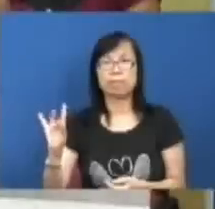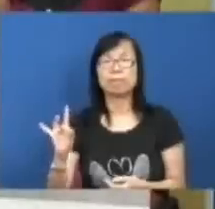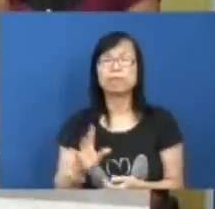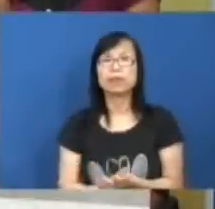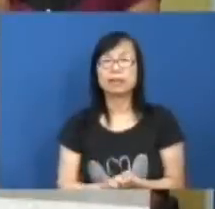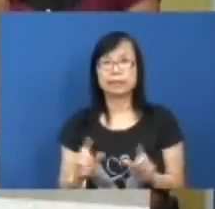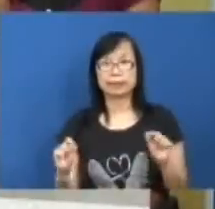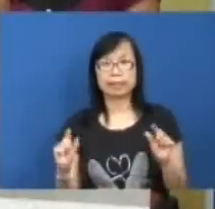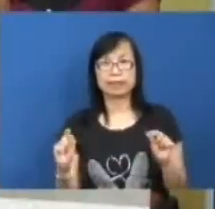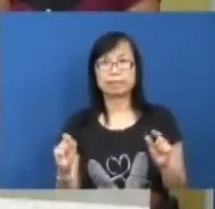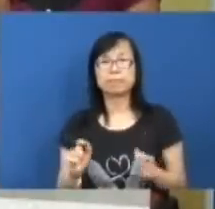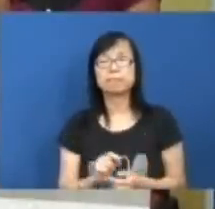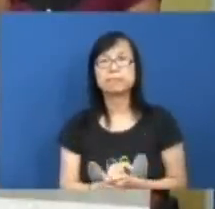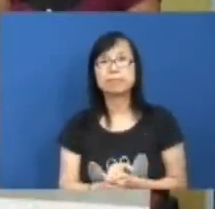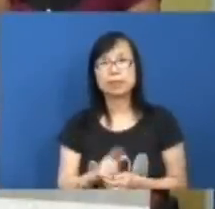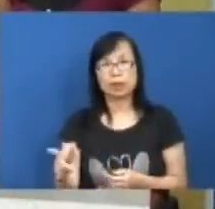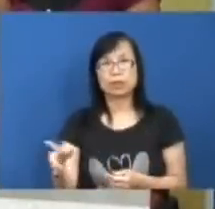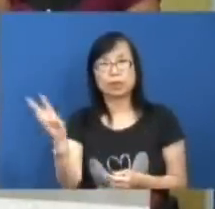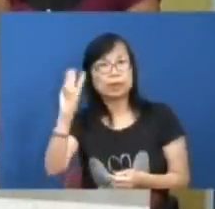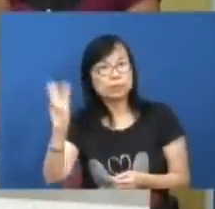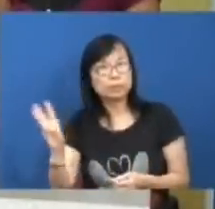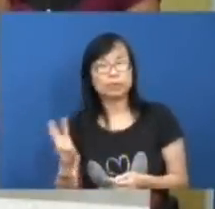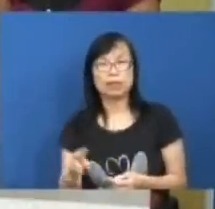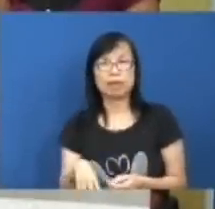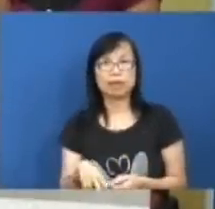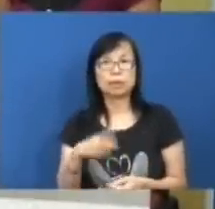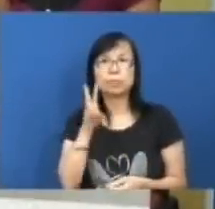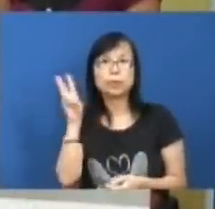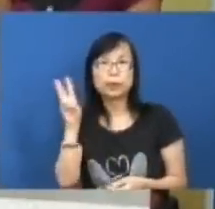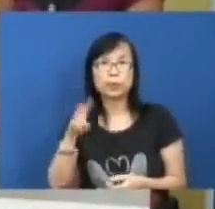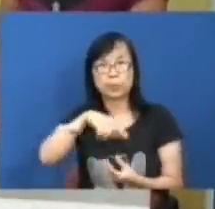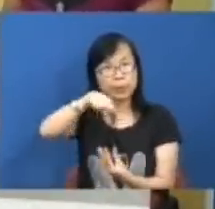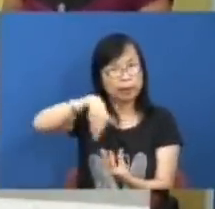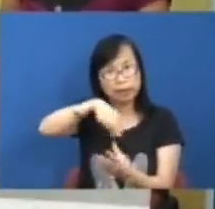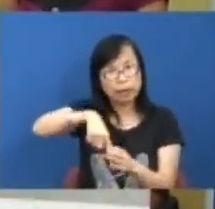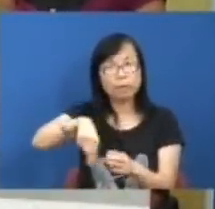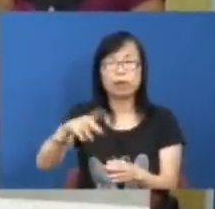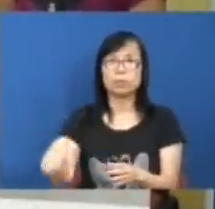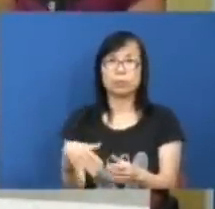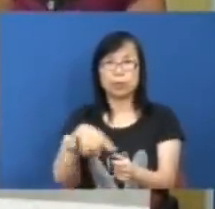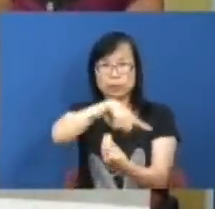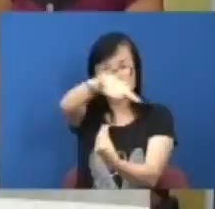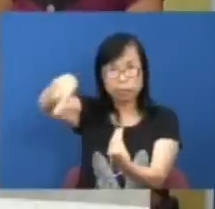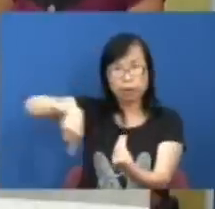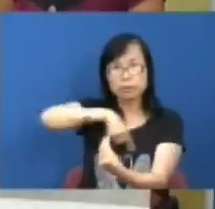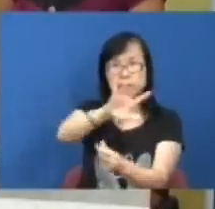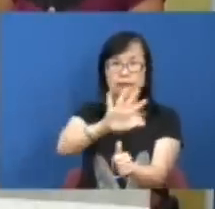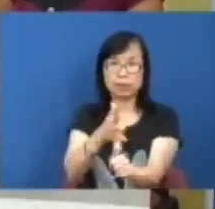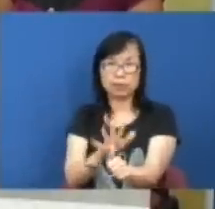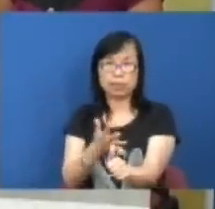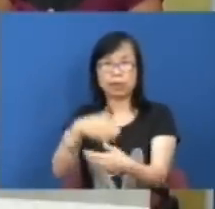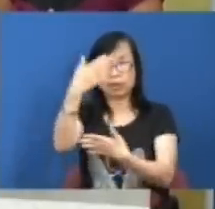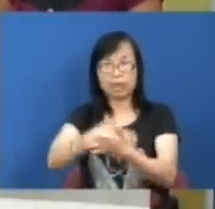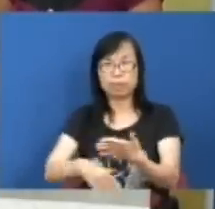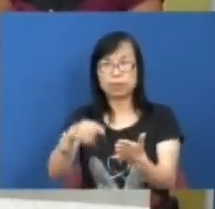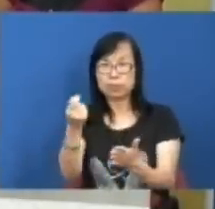解翻嗰個性質咧，就係佢顧名思義，水性咧就用水去稀釋嘅，咁就係對環境嗰個影響性咧就減到最